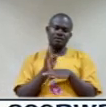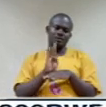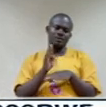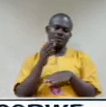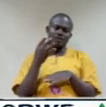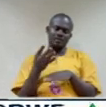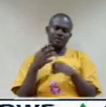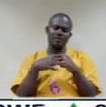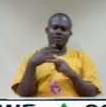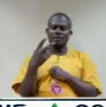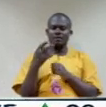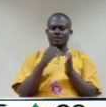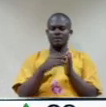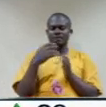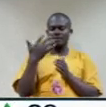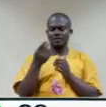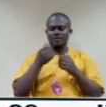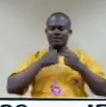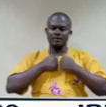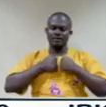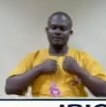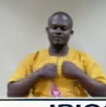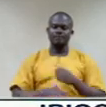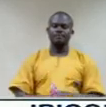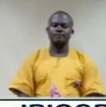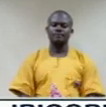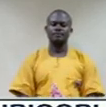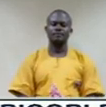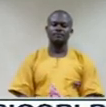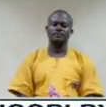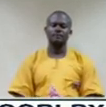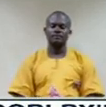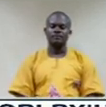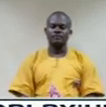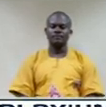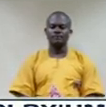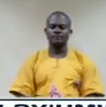492.5 z'amafaranga y'u Rwanda. Ruziga Emmanuel Masantura, Kigali.